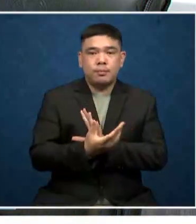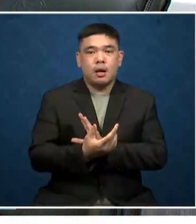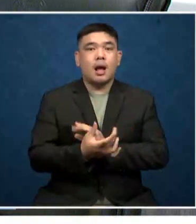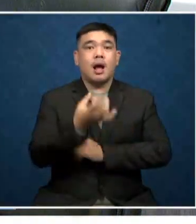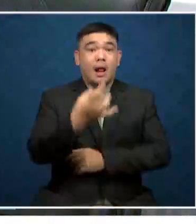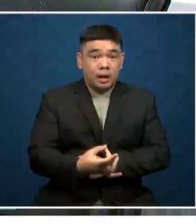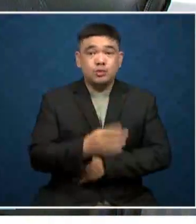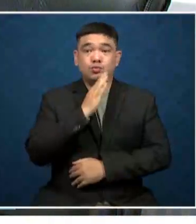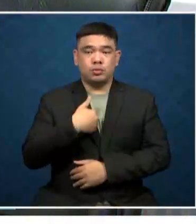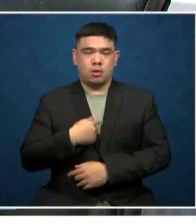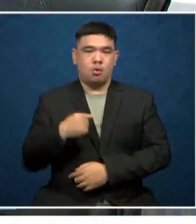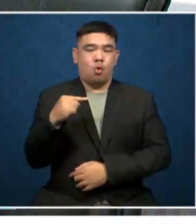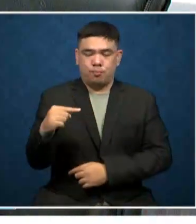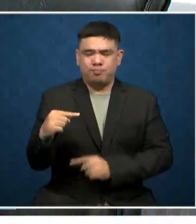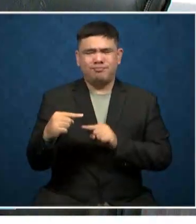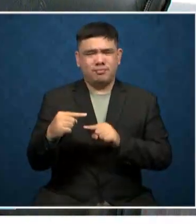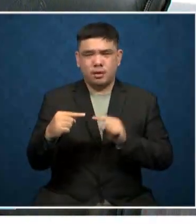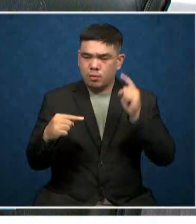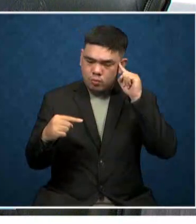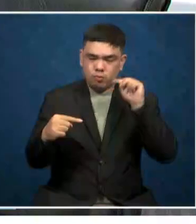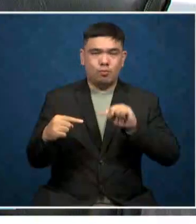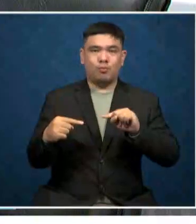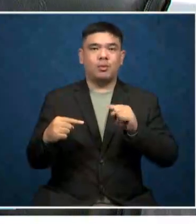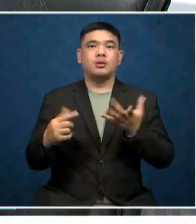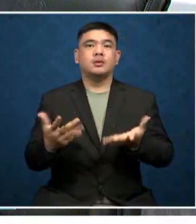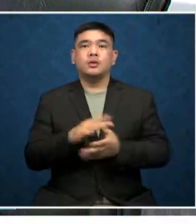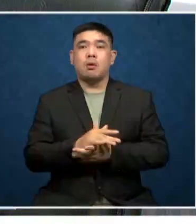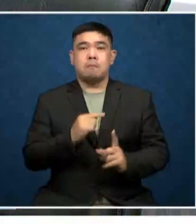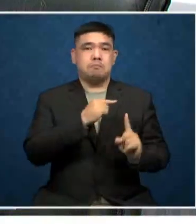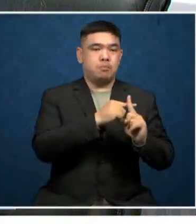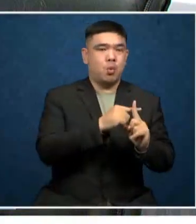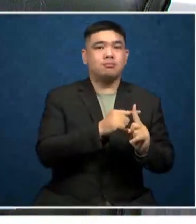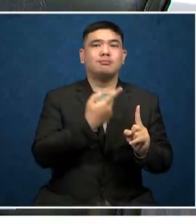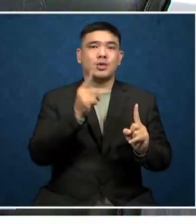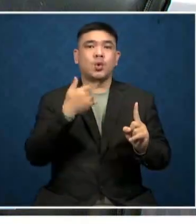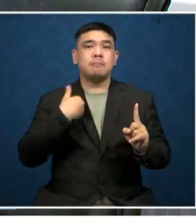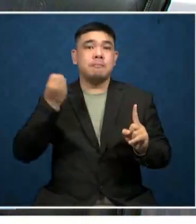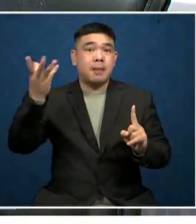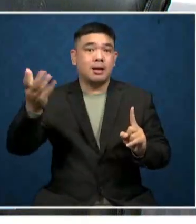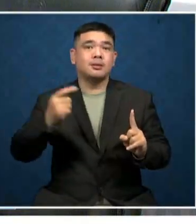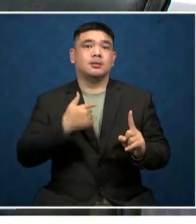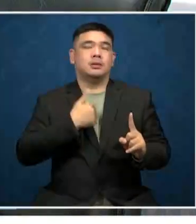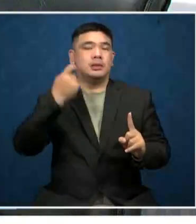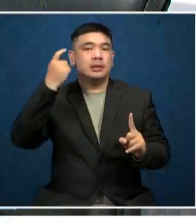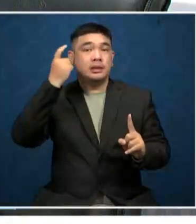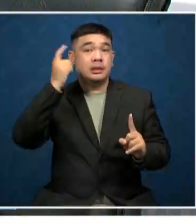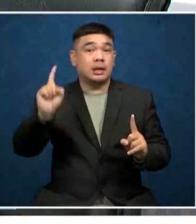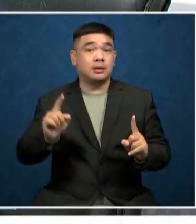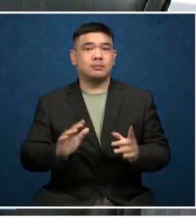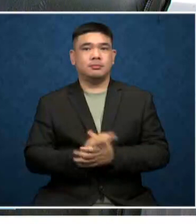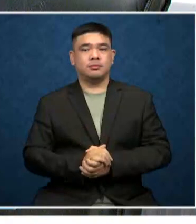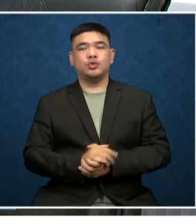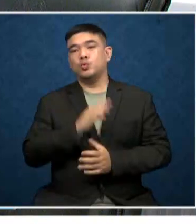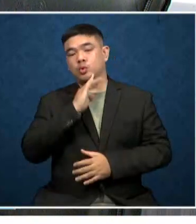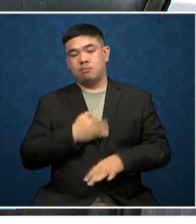ไรในในทางลบนะครับเห็นหน้าจะเป็นทางบวกซะมากกว่าแลโดยเฉพาะอย่างยิ่งการเข้า